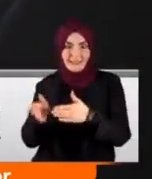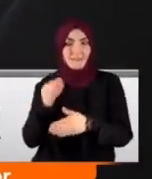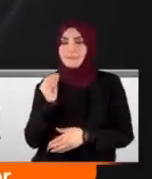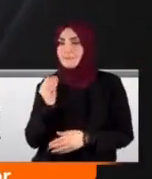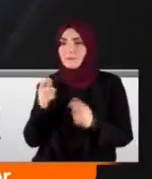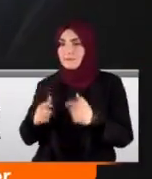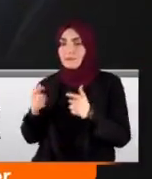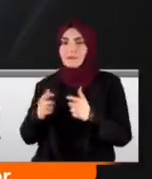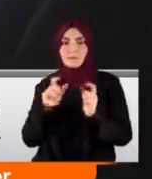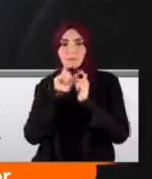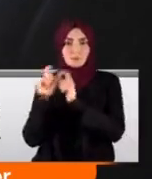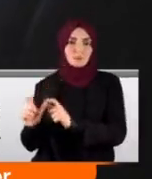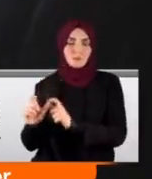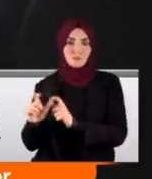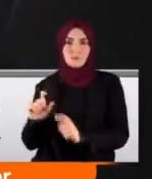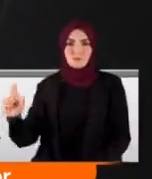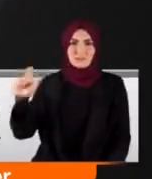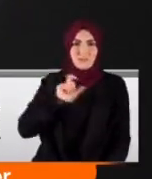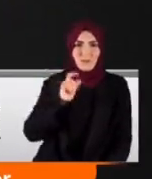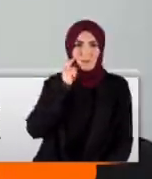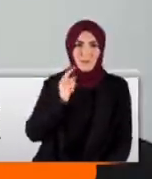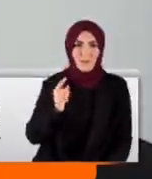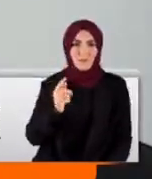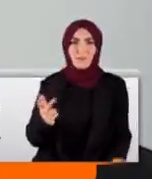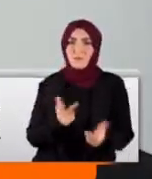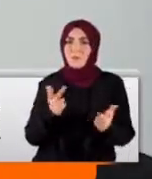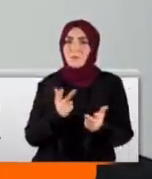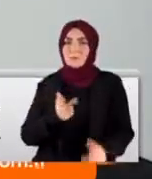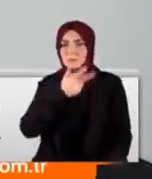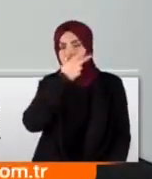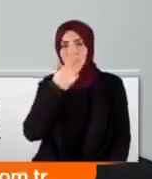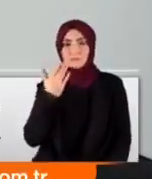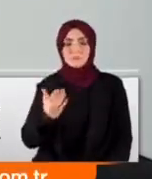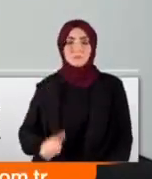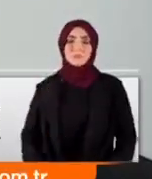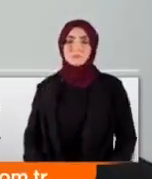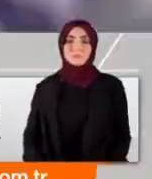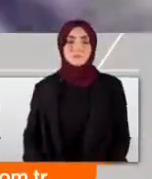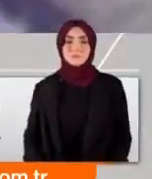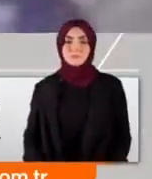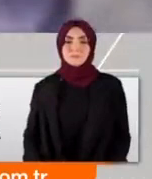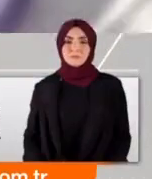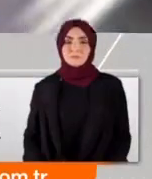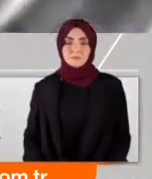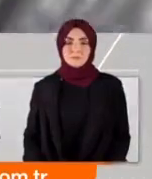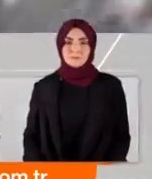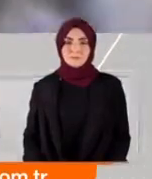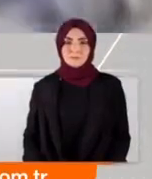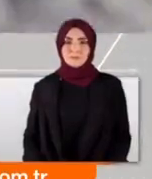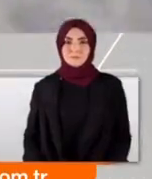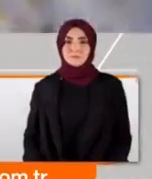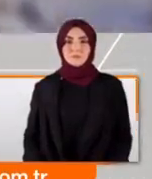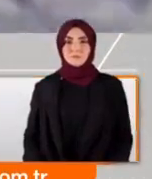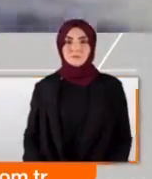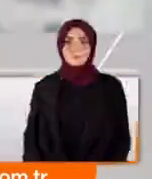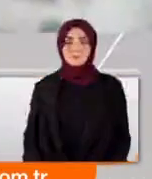cevap karşısında dünyaları başlarına yıkıldı. Bu çocuğum bulunsun benim, çok acı çekeyim. Çocuğumu ne ölüsünü ne dirisini bize